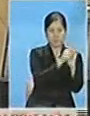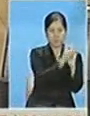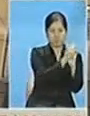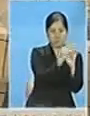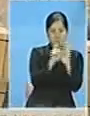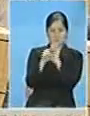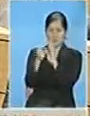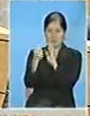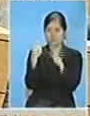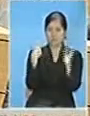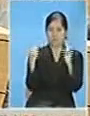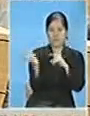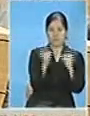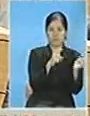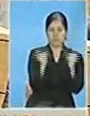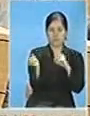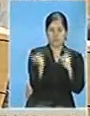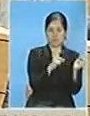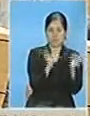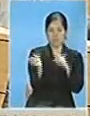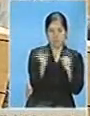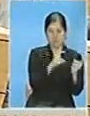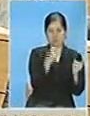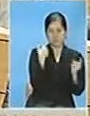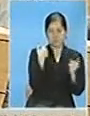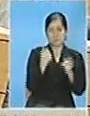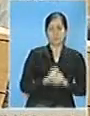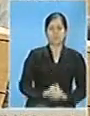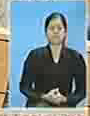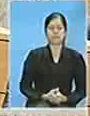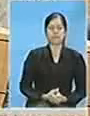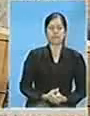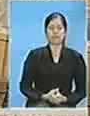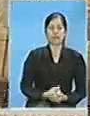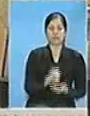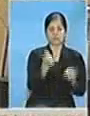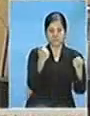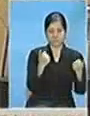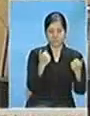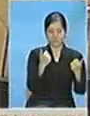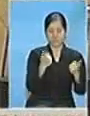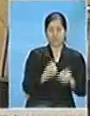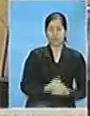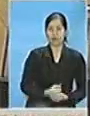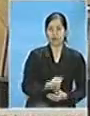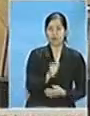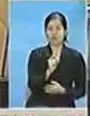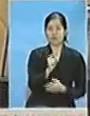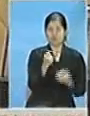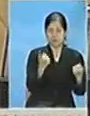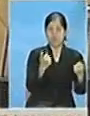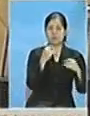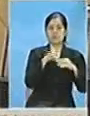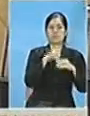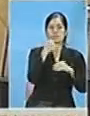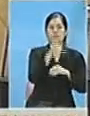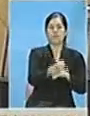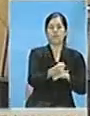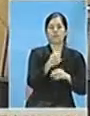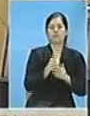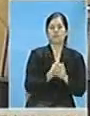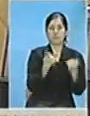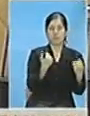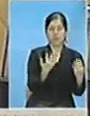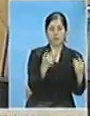11นาที24แล้วก็รัฐบาลใช้ไป10นาที21ผมว่ายุติได้แล้วนะครับเพราะว่ามันมีก